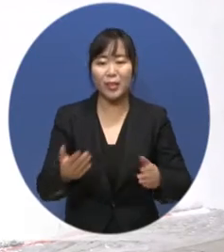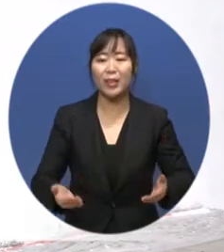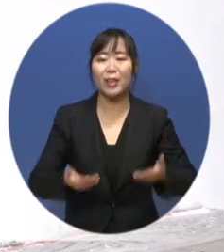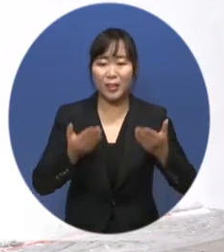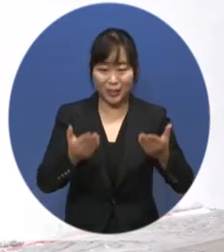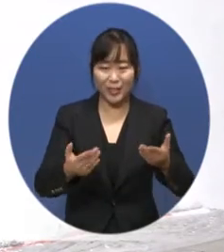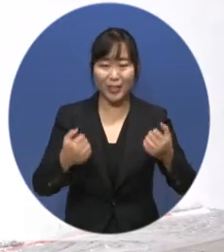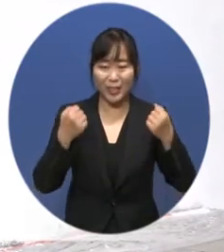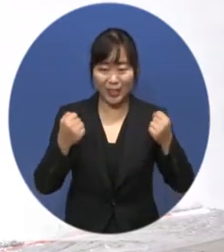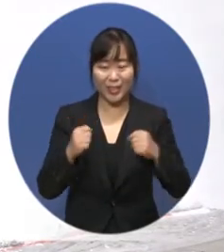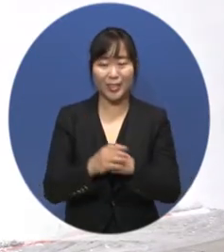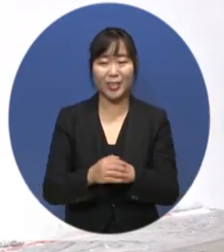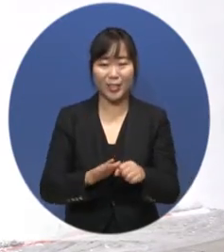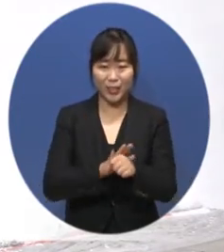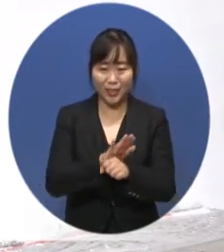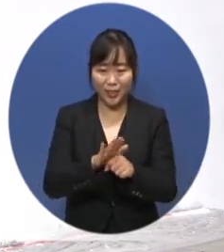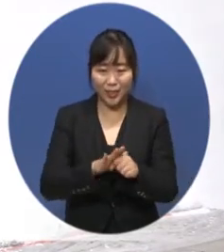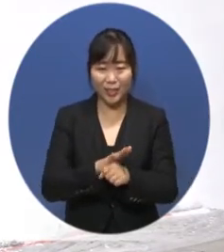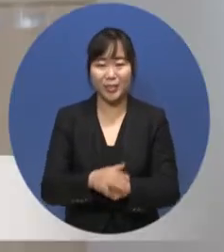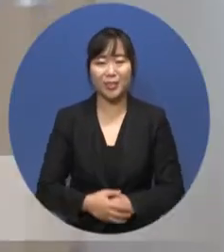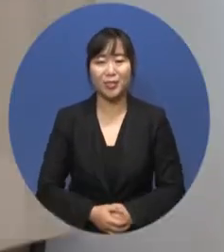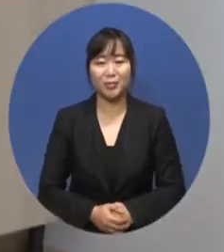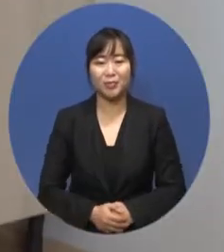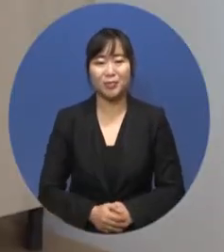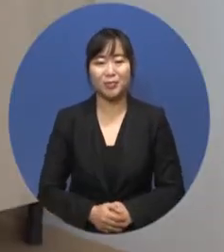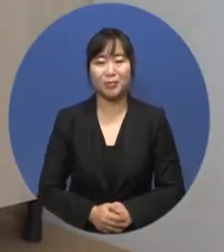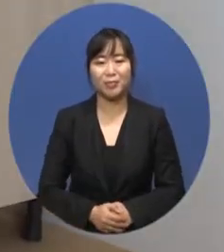자연봉사 화이팅! 사랑해요!